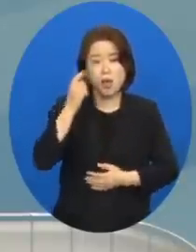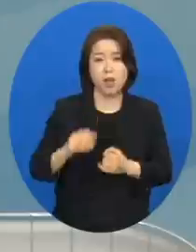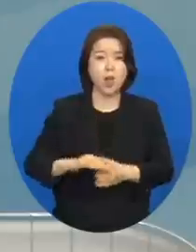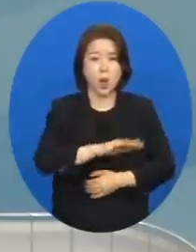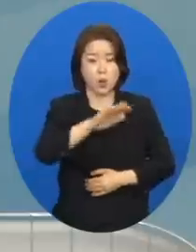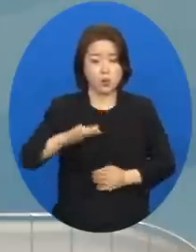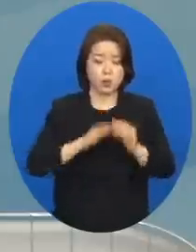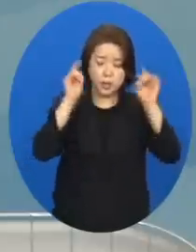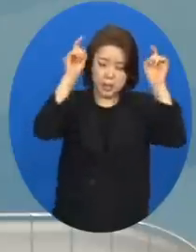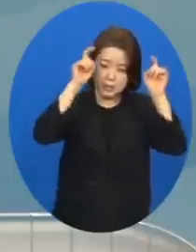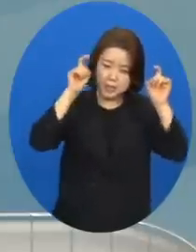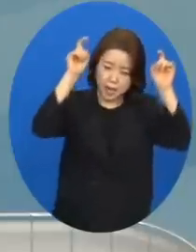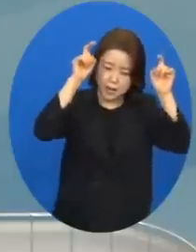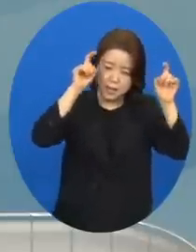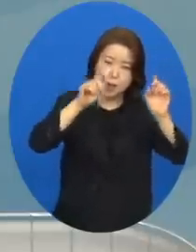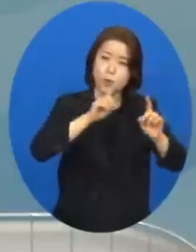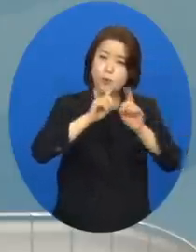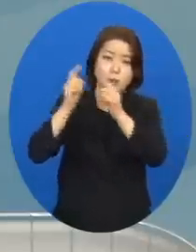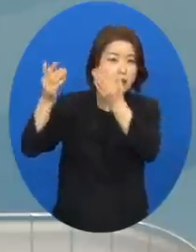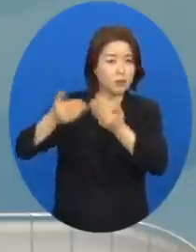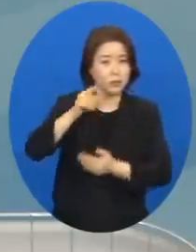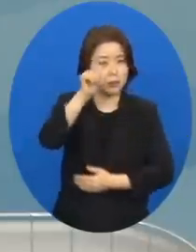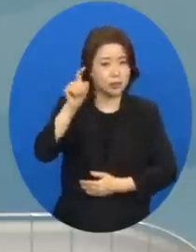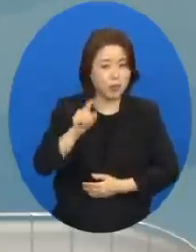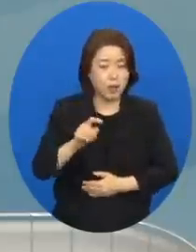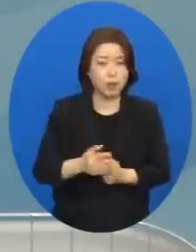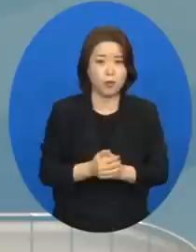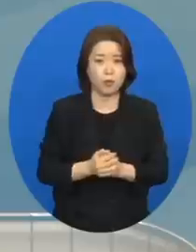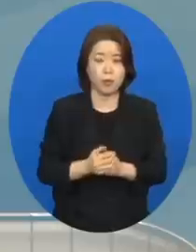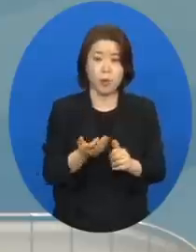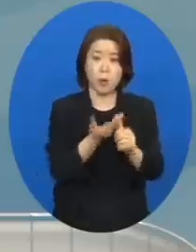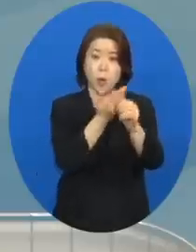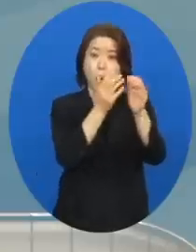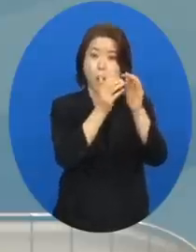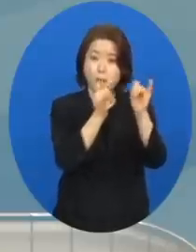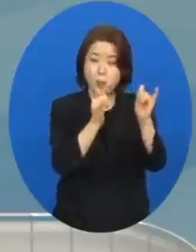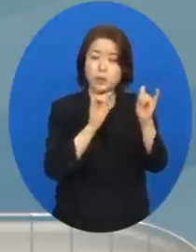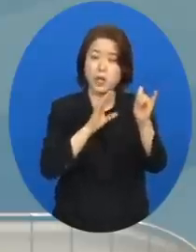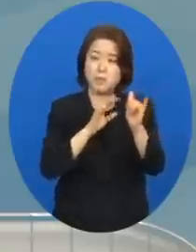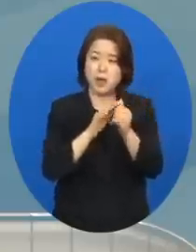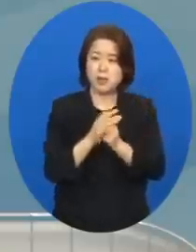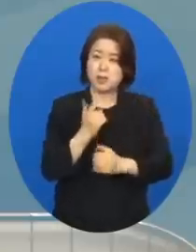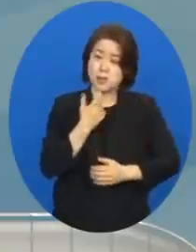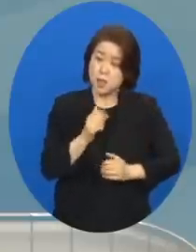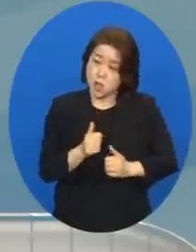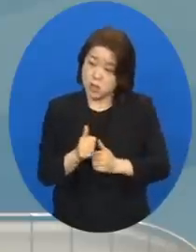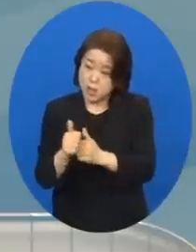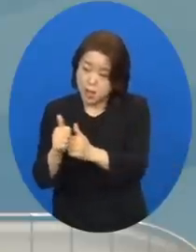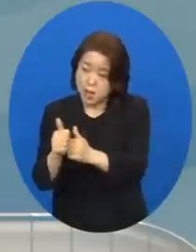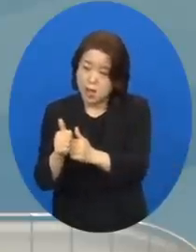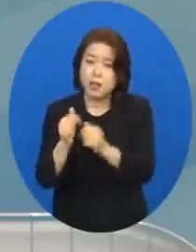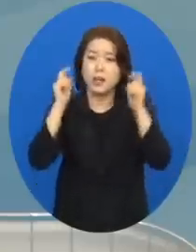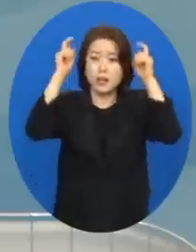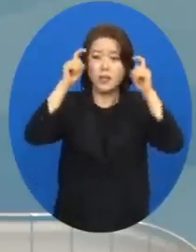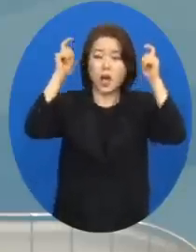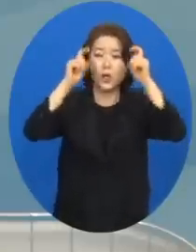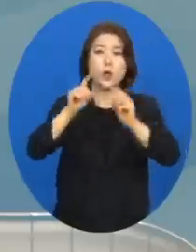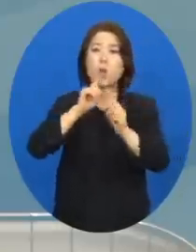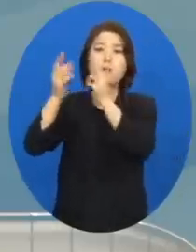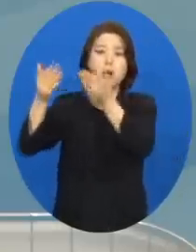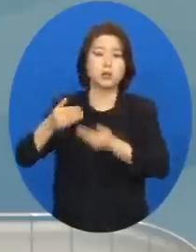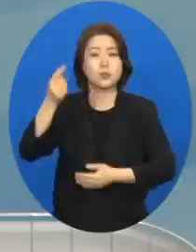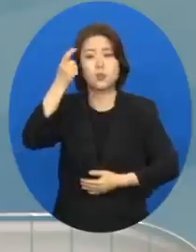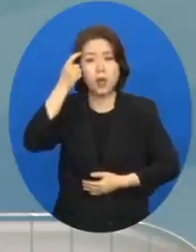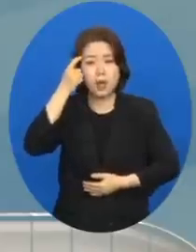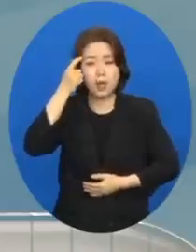우리가 양이라고 이야기를 하십니까? 목자만 죽으라고 따라다녀야 되는 양이라고 하셨는데 그러면 왜